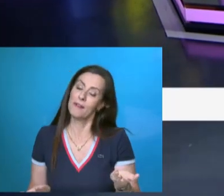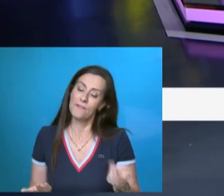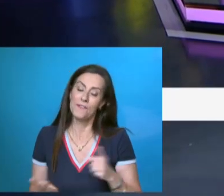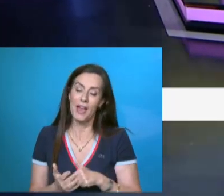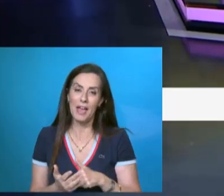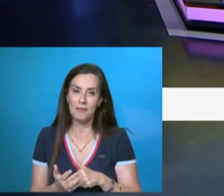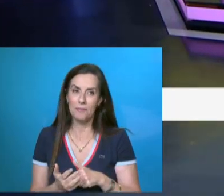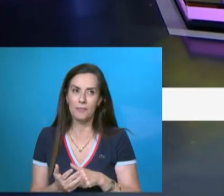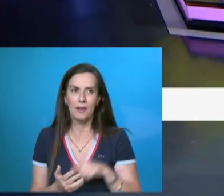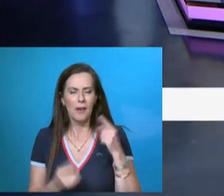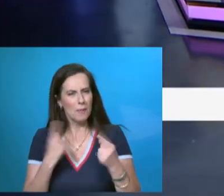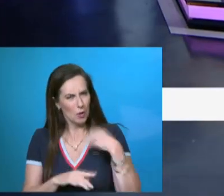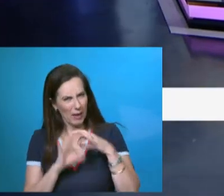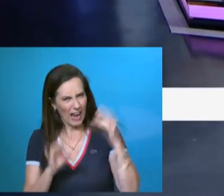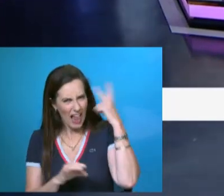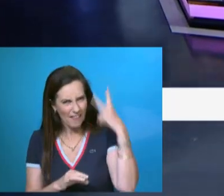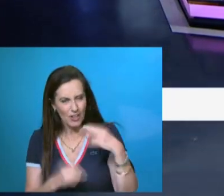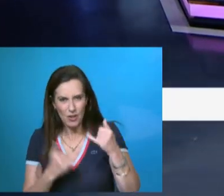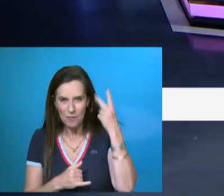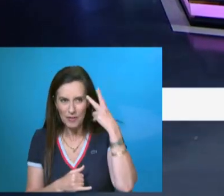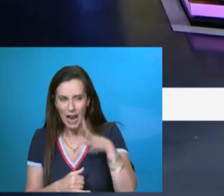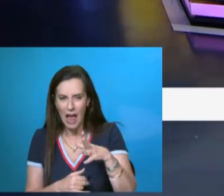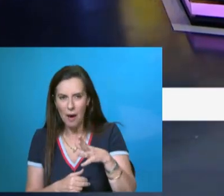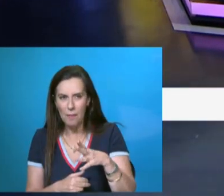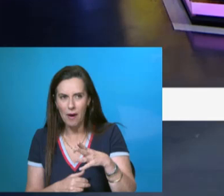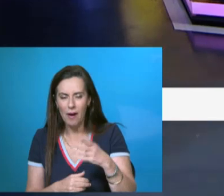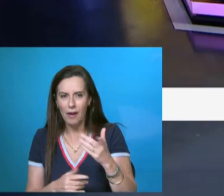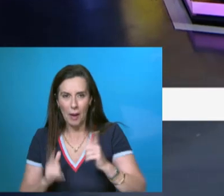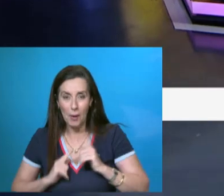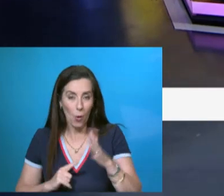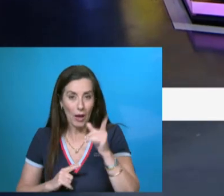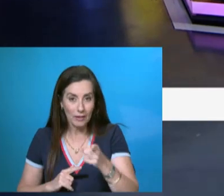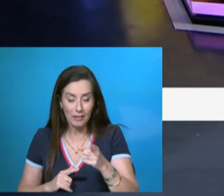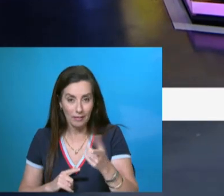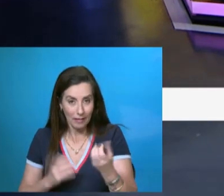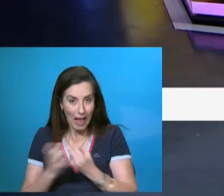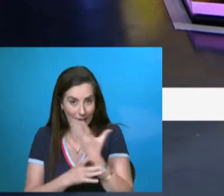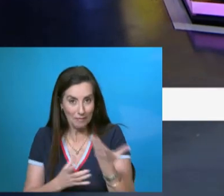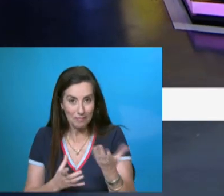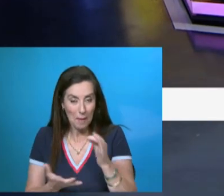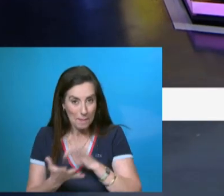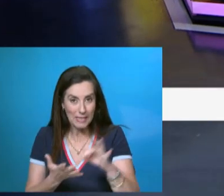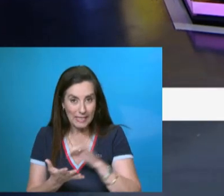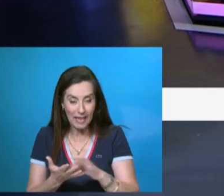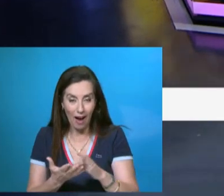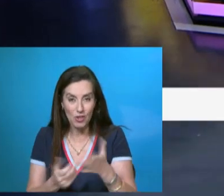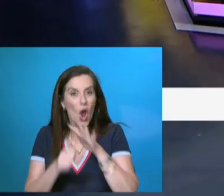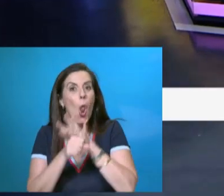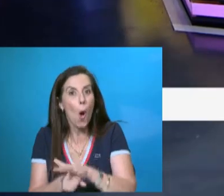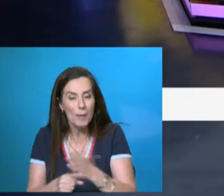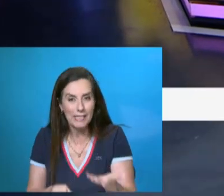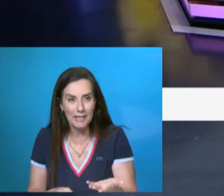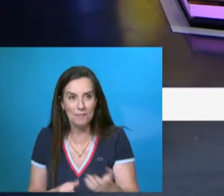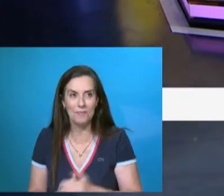אז אני פתאום מתחילה להבין, עכשיו אני מבינה למה אתה מתעכב בפתיחת העסק, אתה אולי צריך לפתוח איזה משרד לוביסטים או משהו בסגנון הזה.